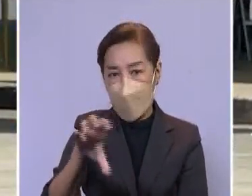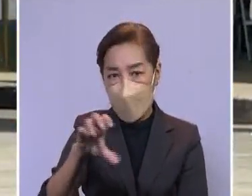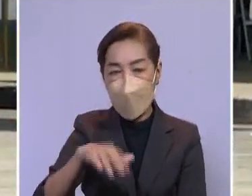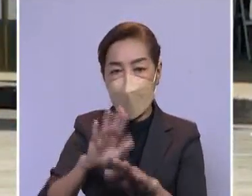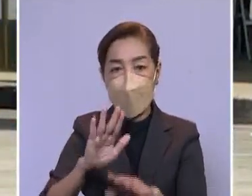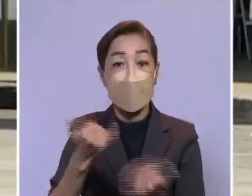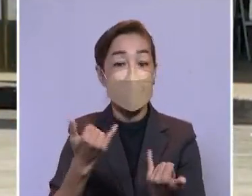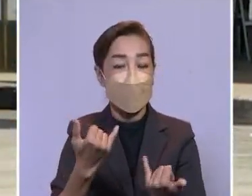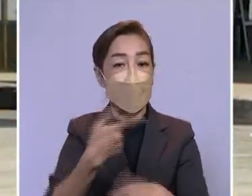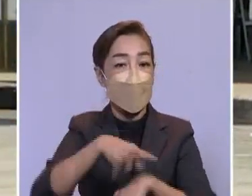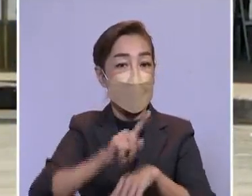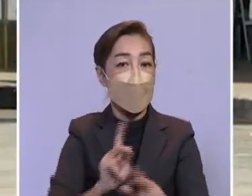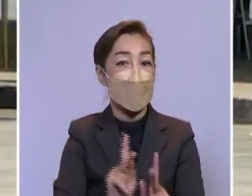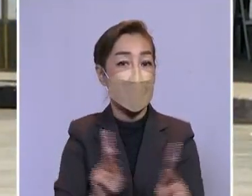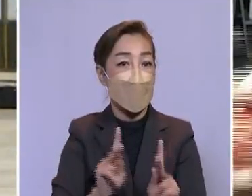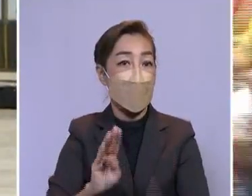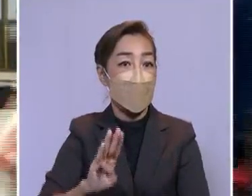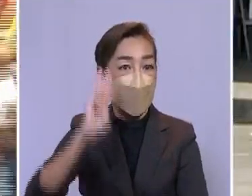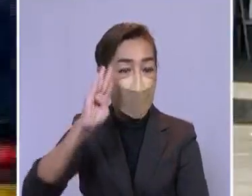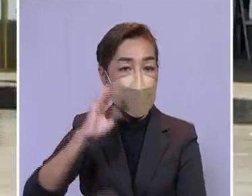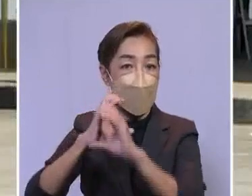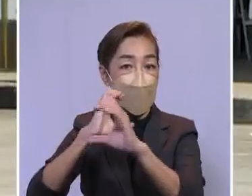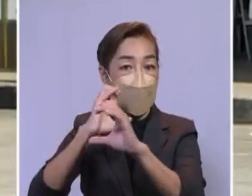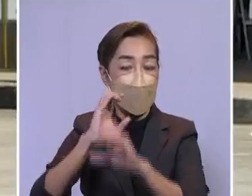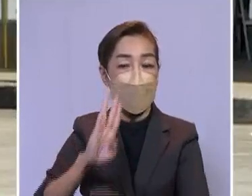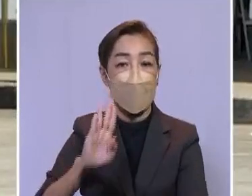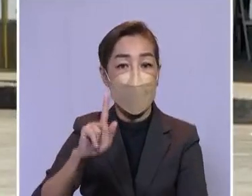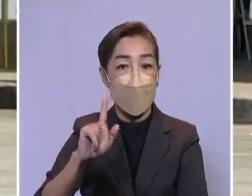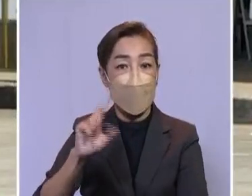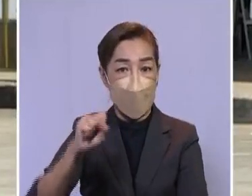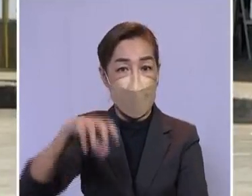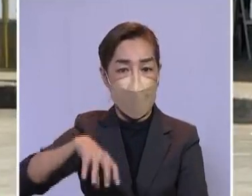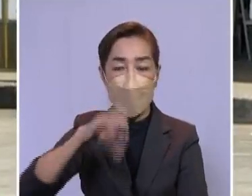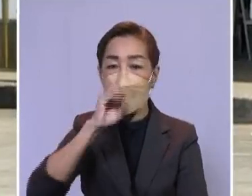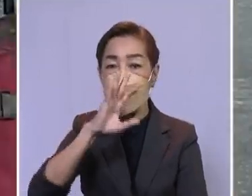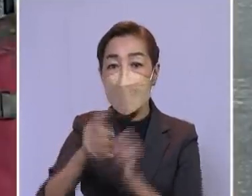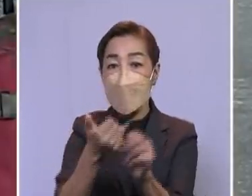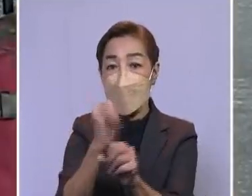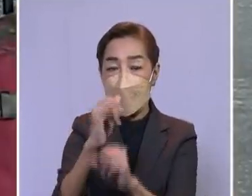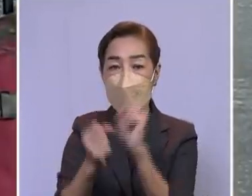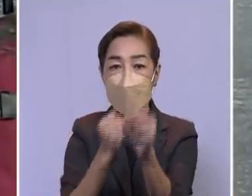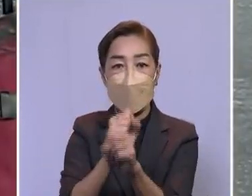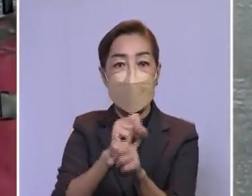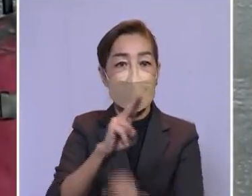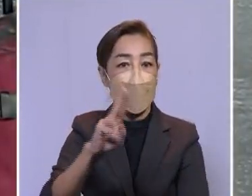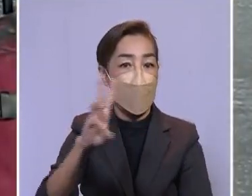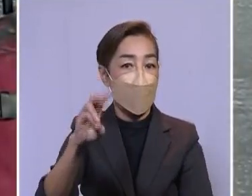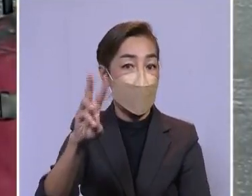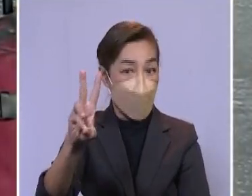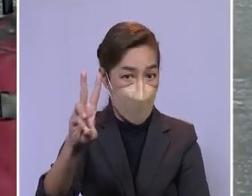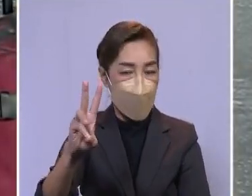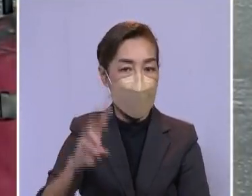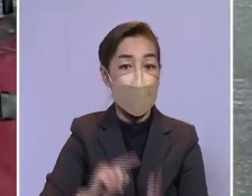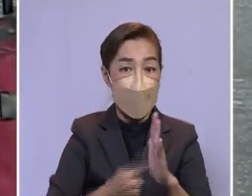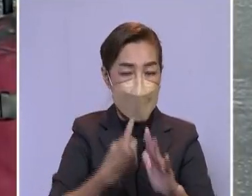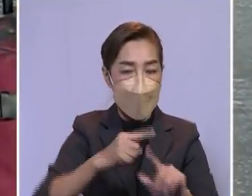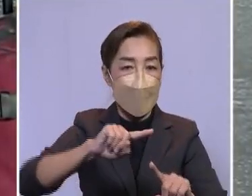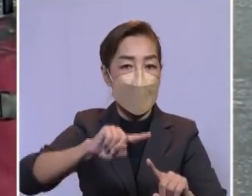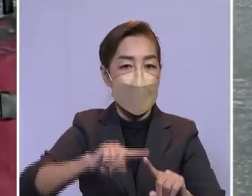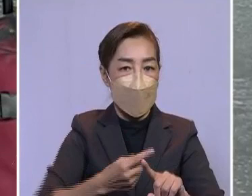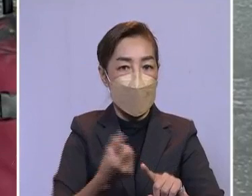ไพฑูรย์พงษ์ประทานกรรมการบขสบอกว่าในช่วงเทศกาลปีใหม่ปี 2566จะเริ่มตั้งแต่